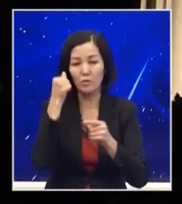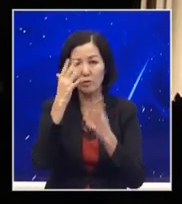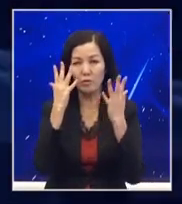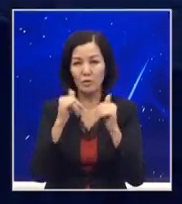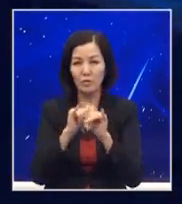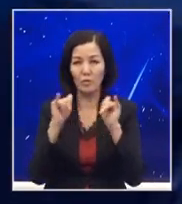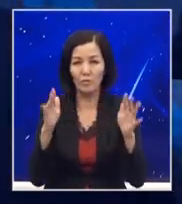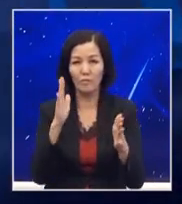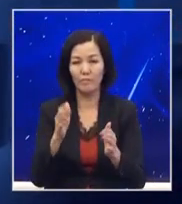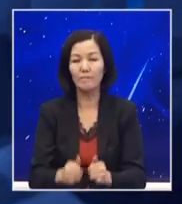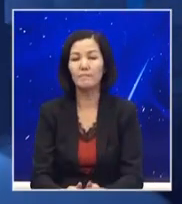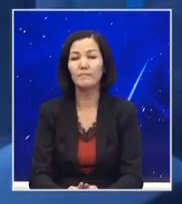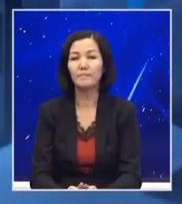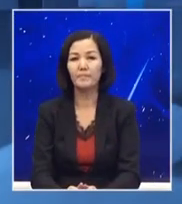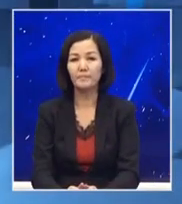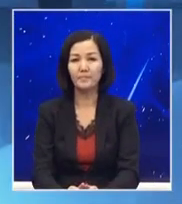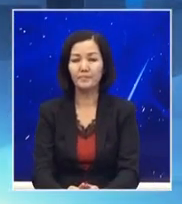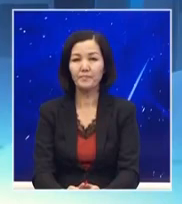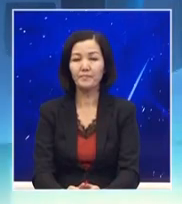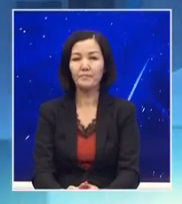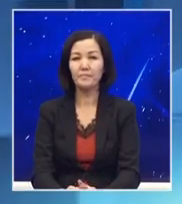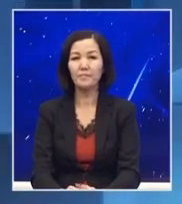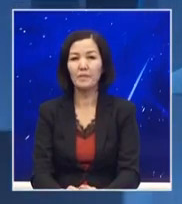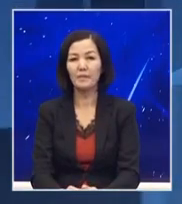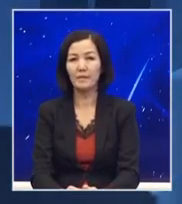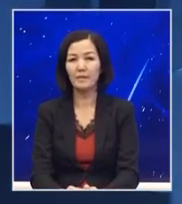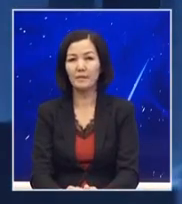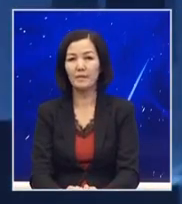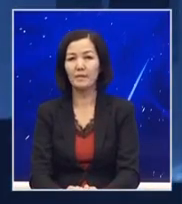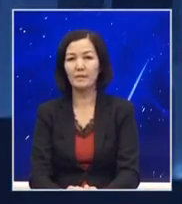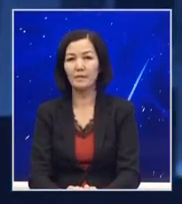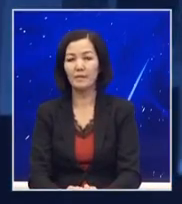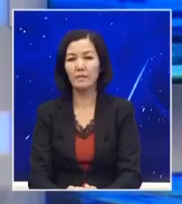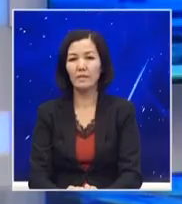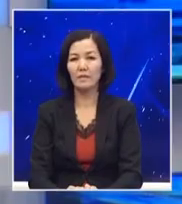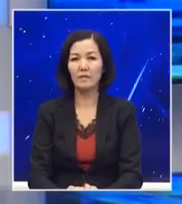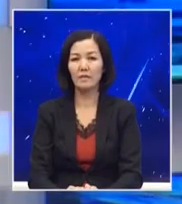планируют увеличить. Алексей Яйцой, Габит Кабдрахман, телеканал ЖТСУ.